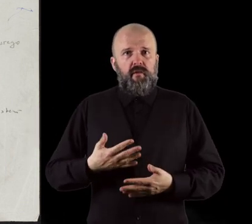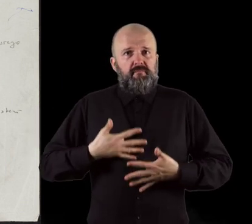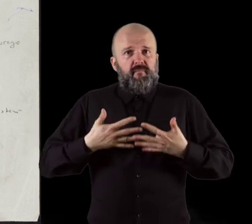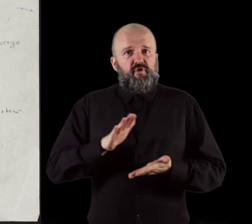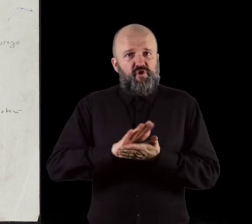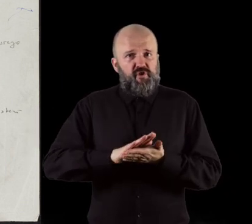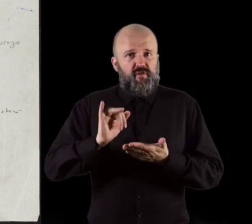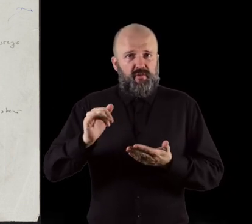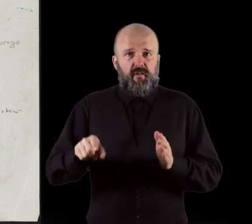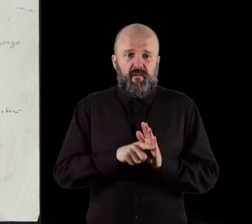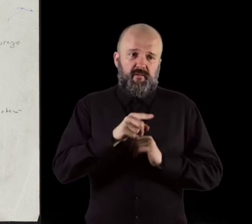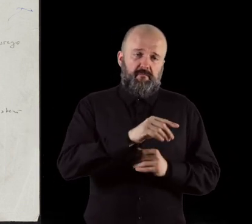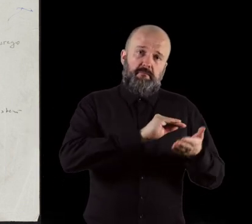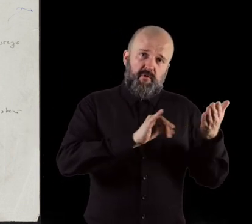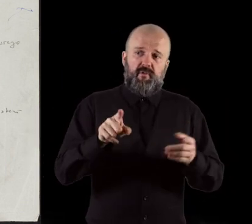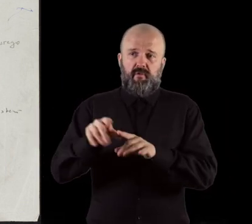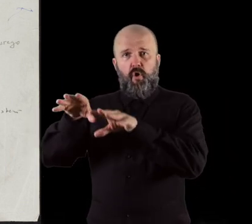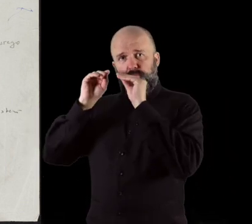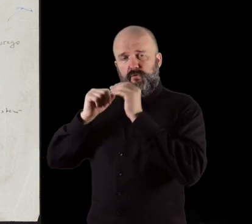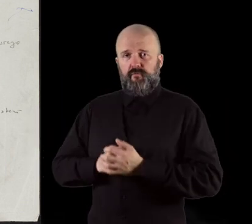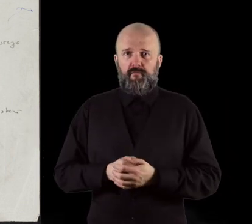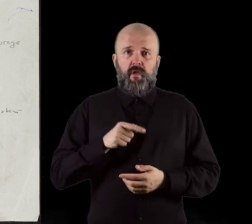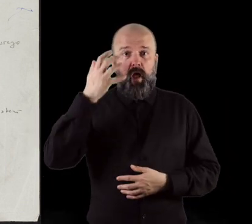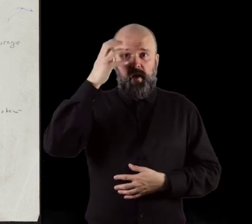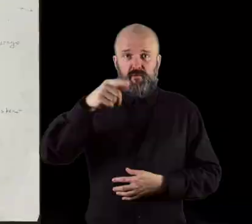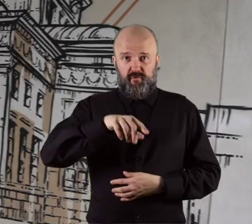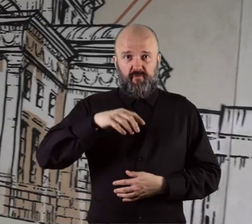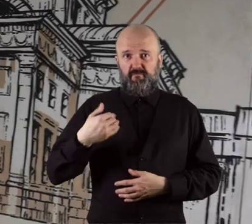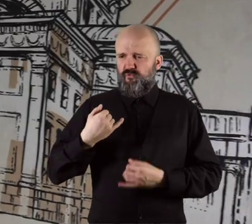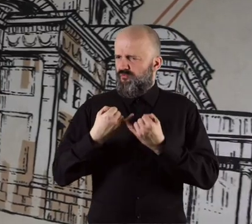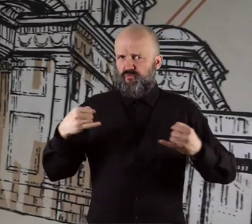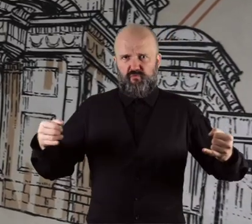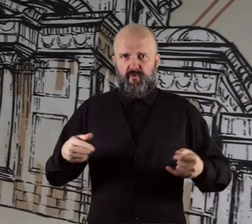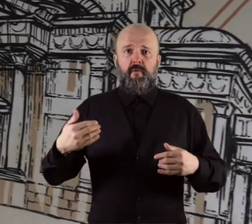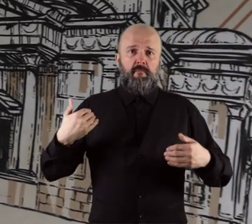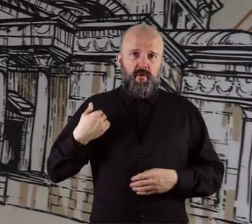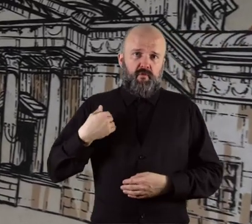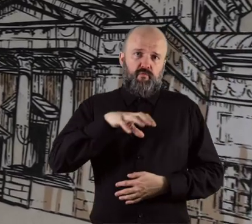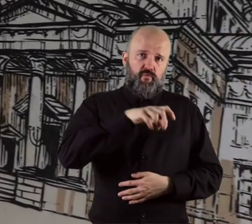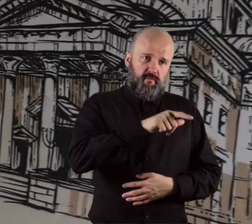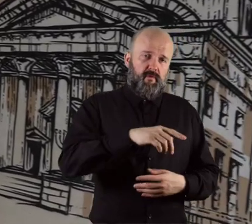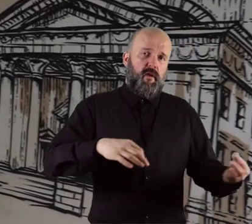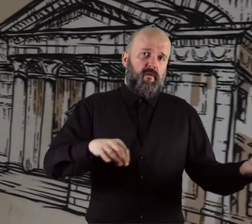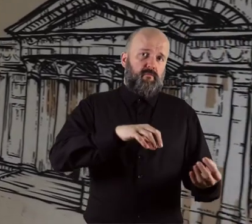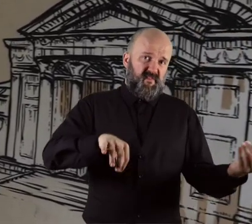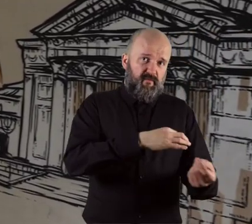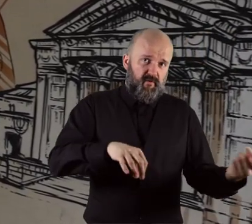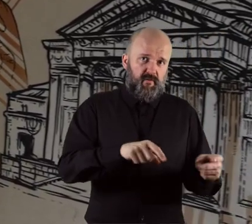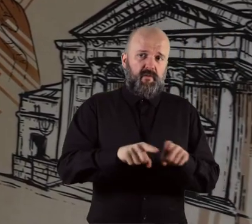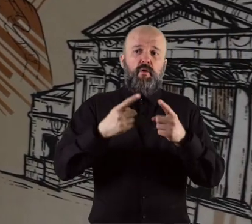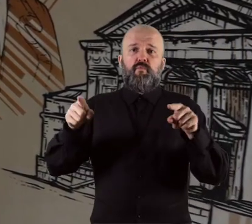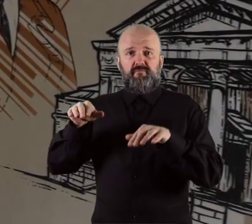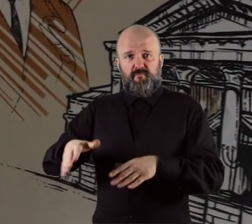jak i odbiorców. Artyści getta stanowili różnorodną grupę. Znaleźli się wśród niej członkowie Żydowskiej Orkiestry